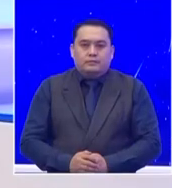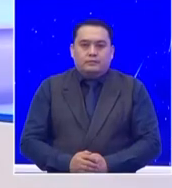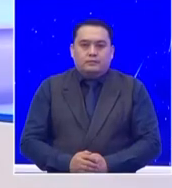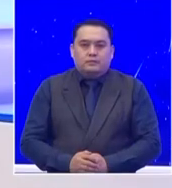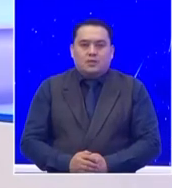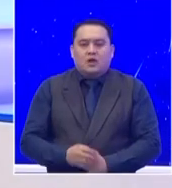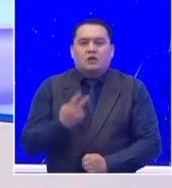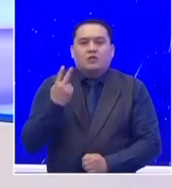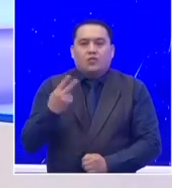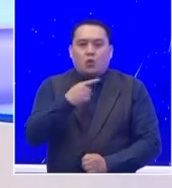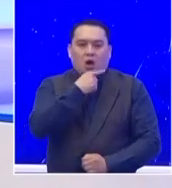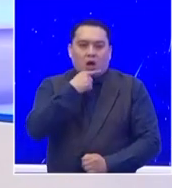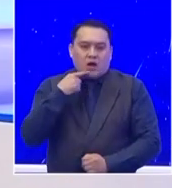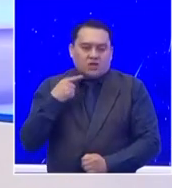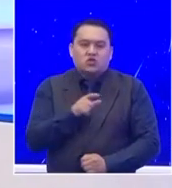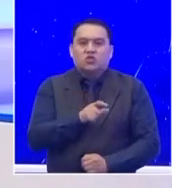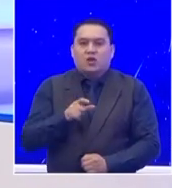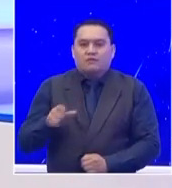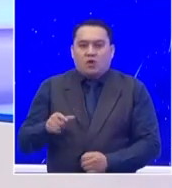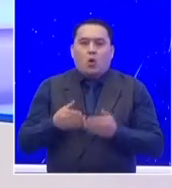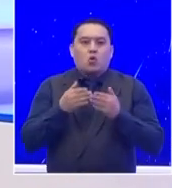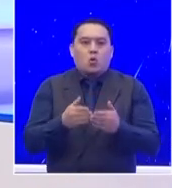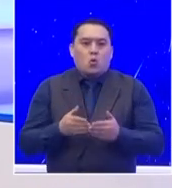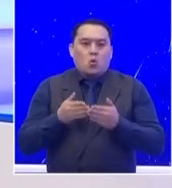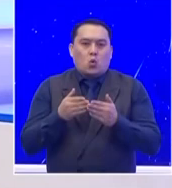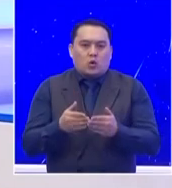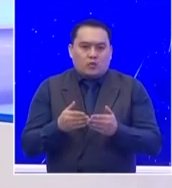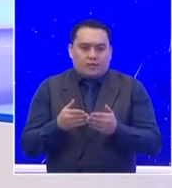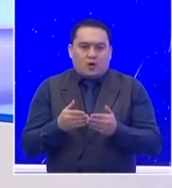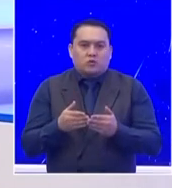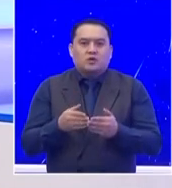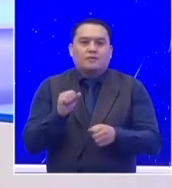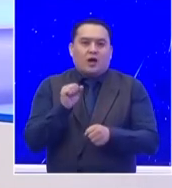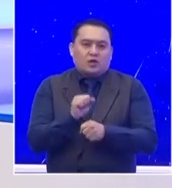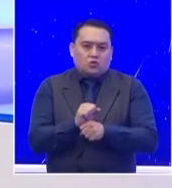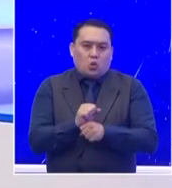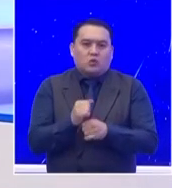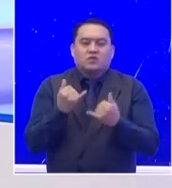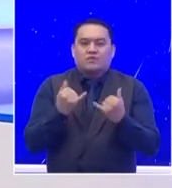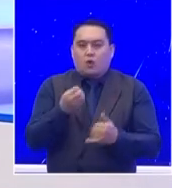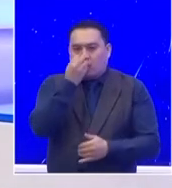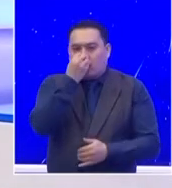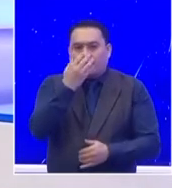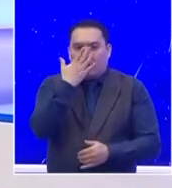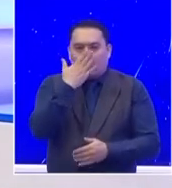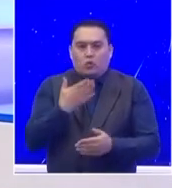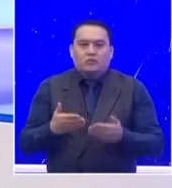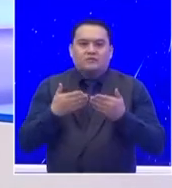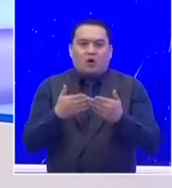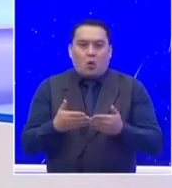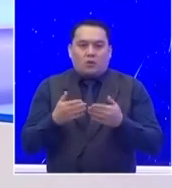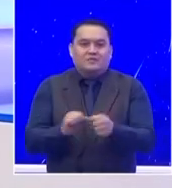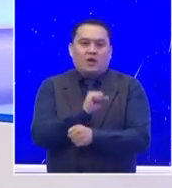Закончился карантин для двух российских пассажиров круизного лайнера «Diamond Princess», который сейчас пришвартован в Японии